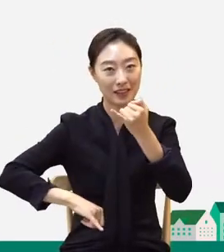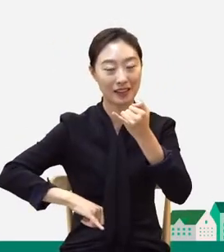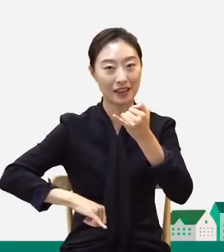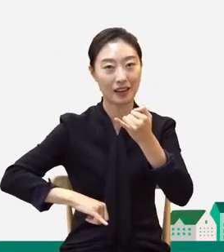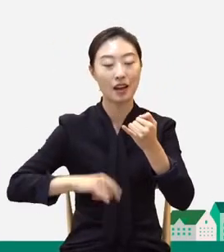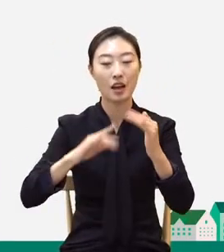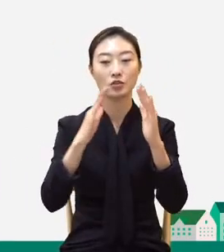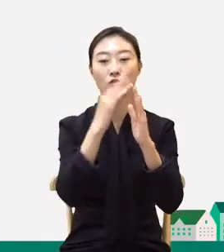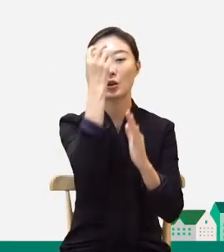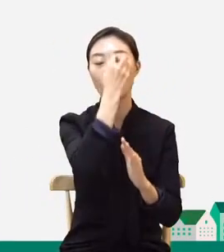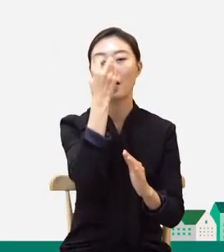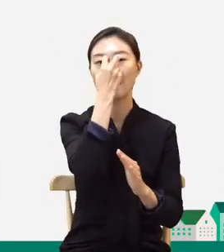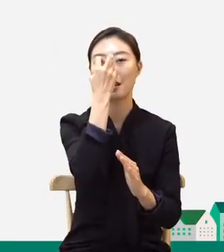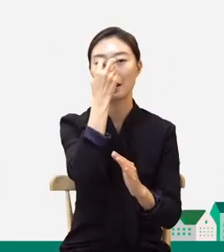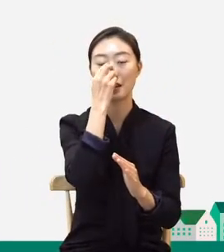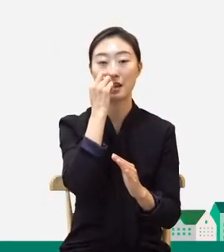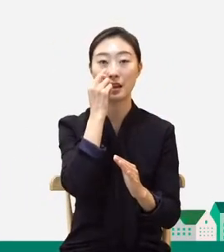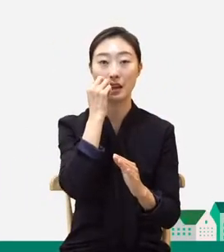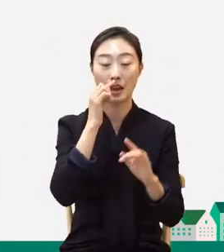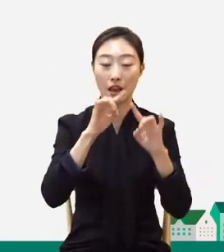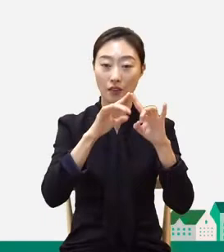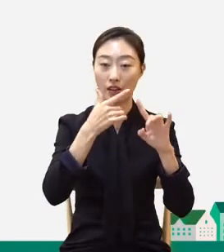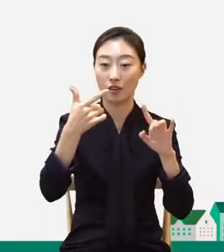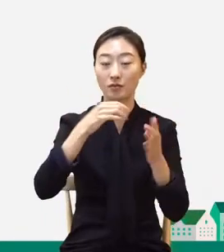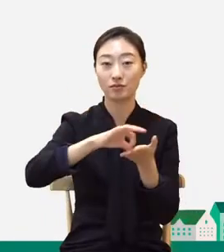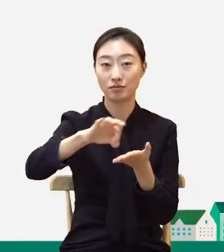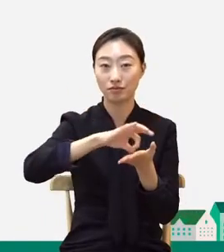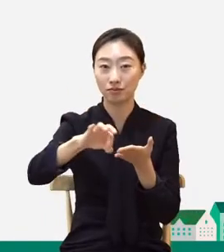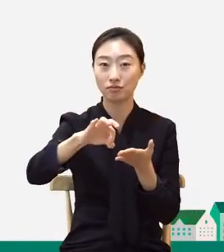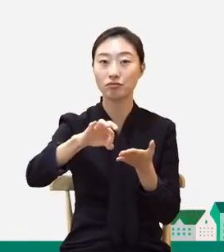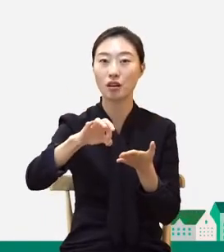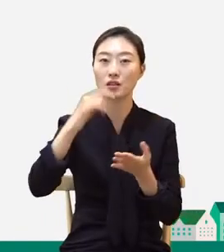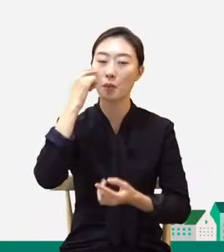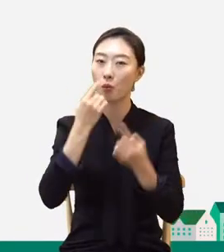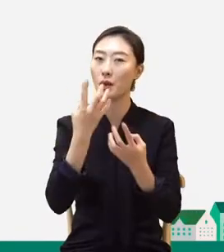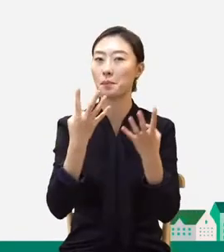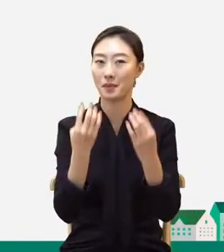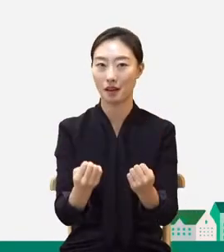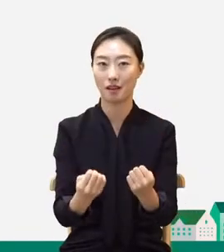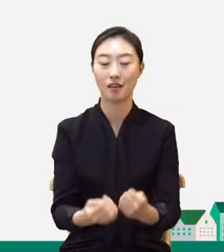관리, 주택 관리에 들어가는 에너지들이 상당히 많았어요.